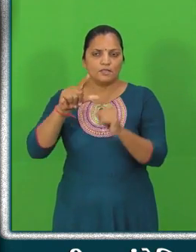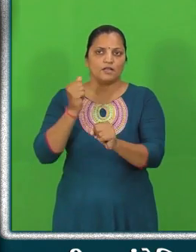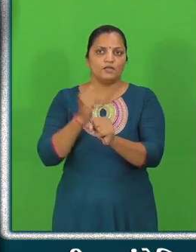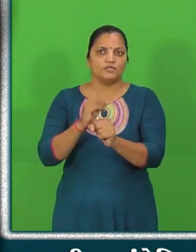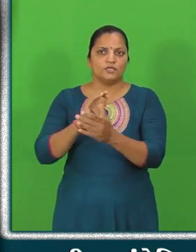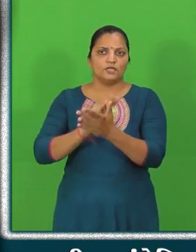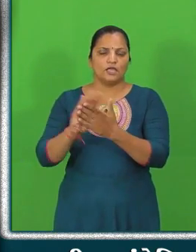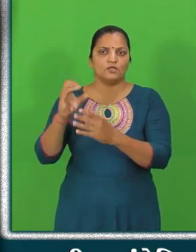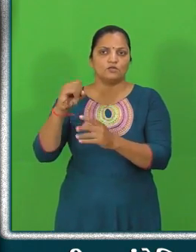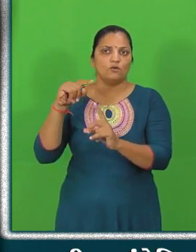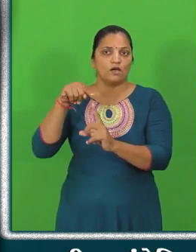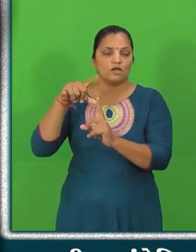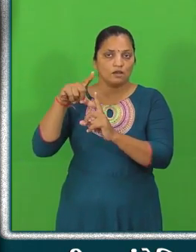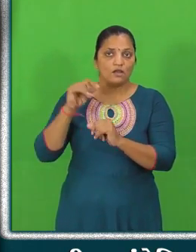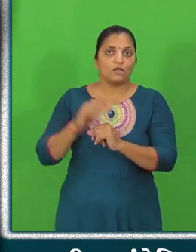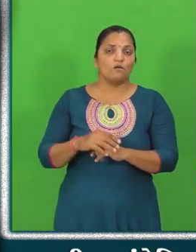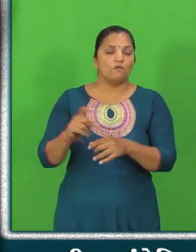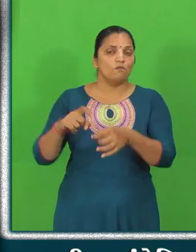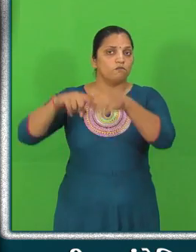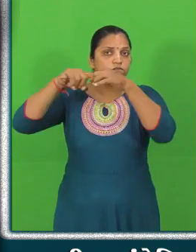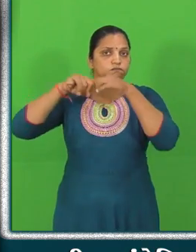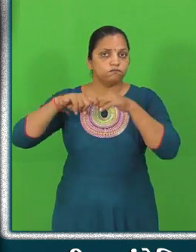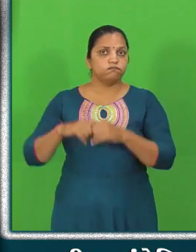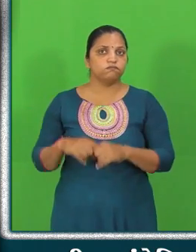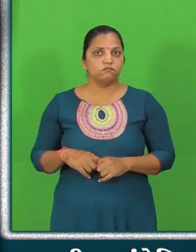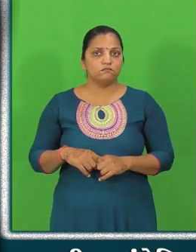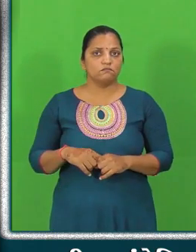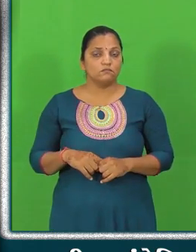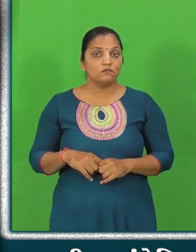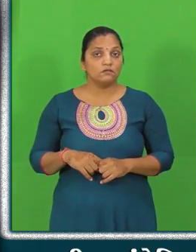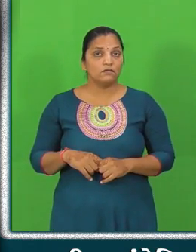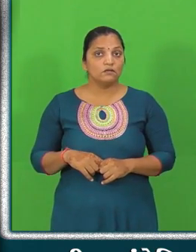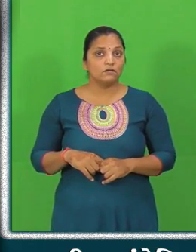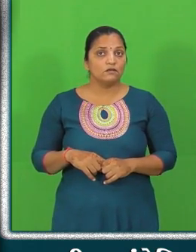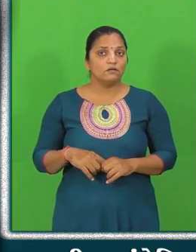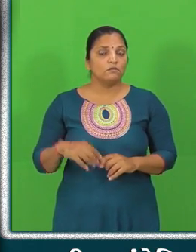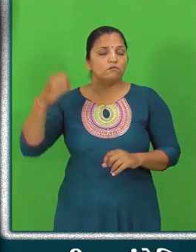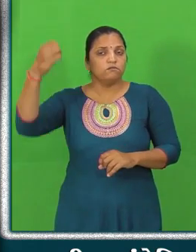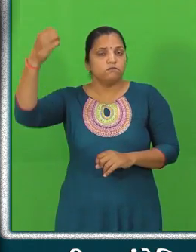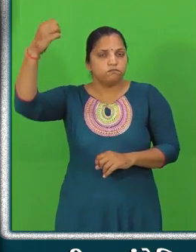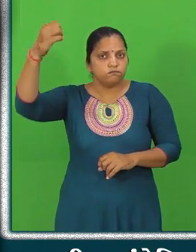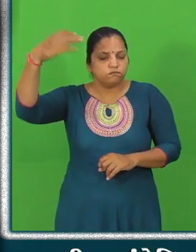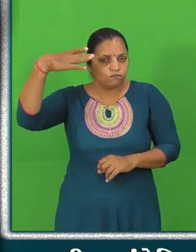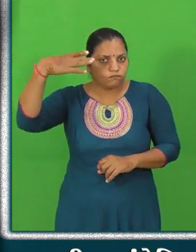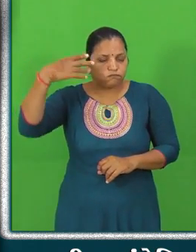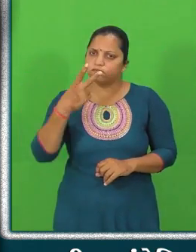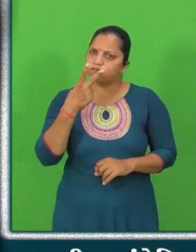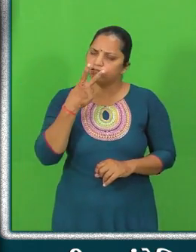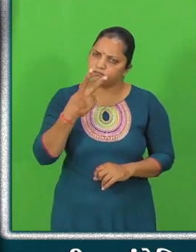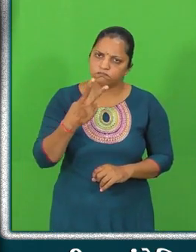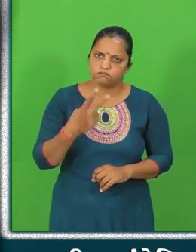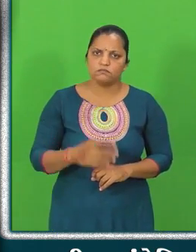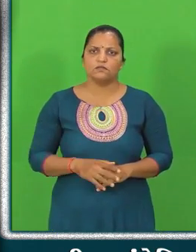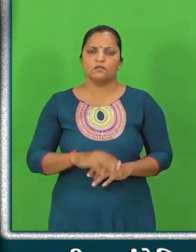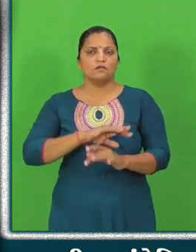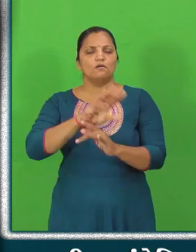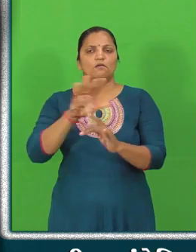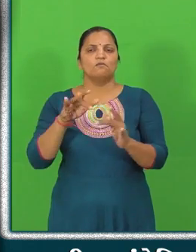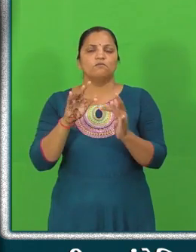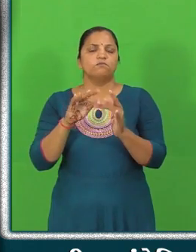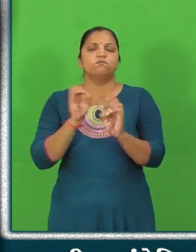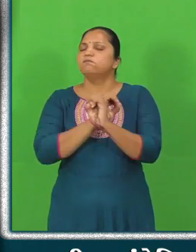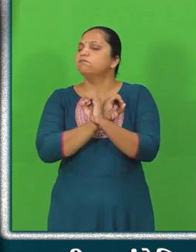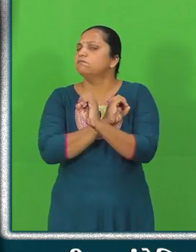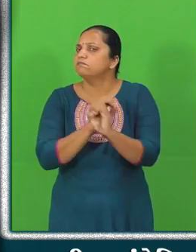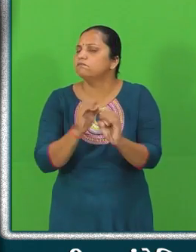કરીને કંઈક છે, એમને કંઈક પ્રશ્ન પૂછ્યો, સ્ક્રોલ થઈ ગયું. શૂન્યાવકાશમાં પ્રકાશ દેખાયો? બેટા પ્રકાશનું કિરણ તો આપણે વાત કરી હતી કે એને કોઈ માધ્યમની જરૂર જ